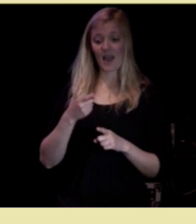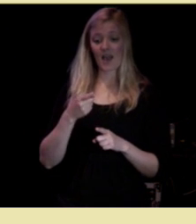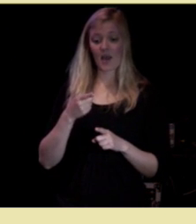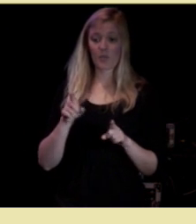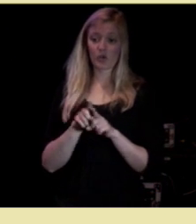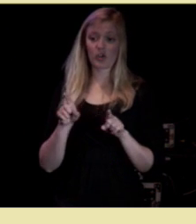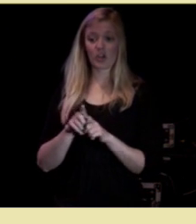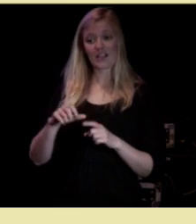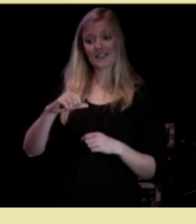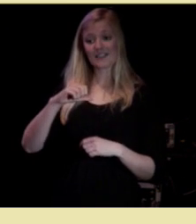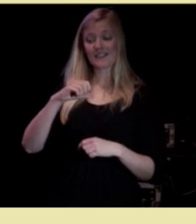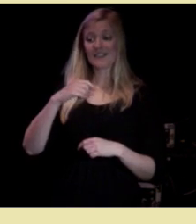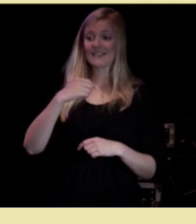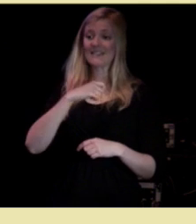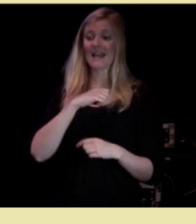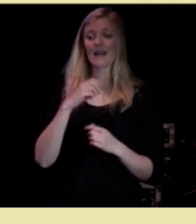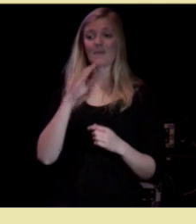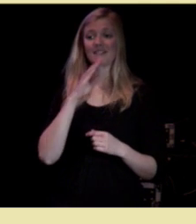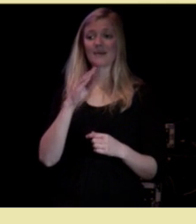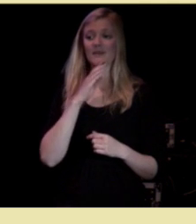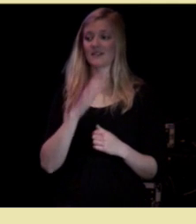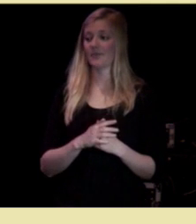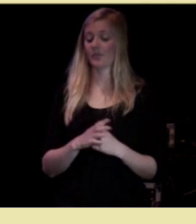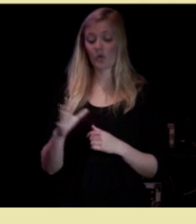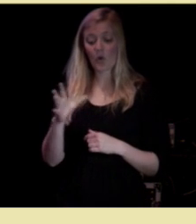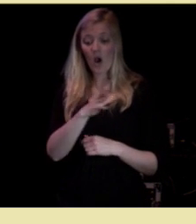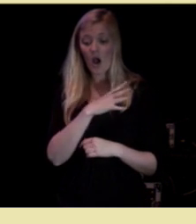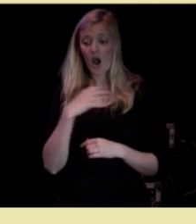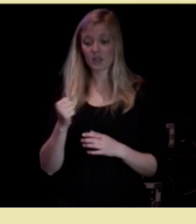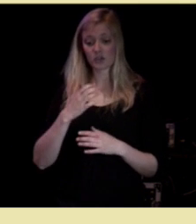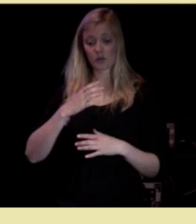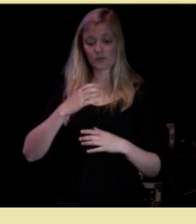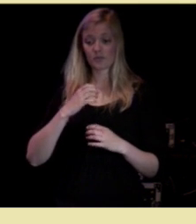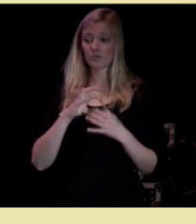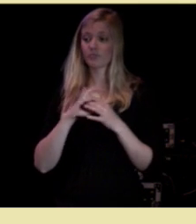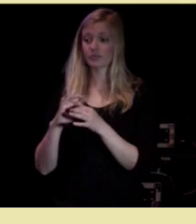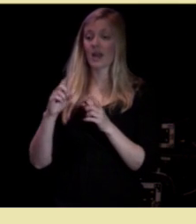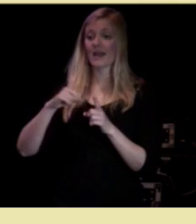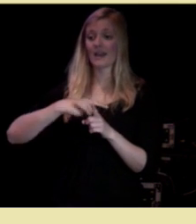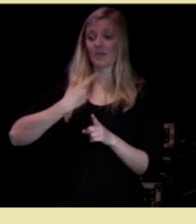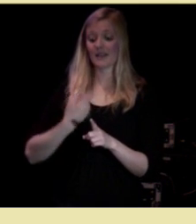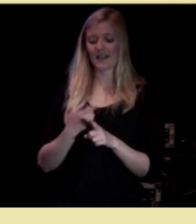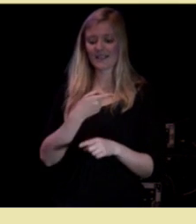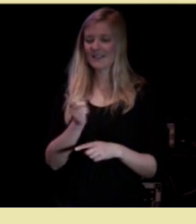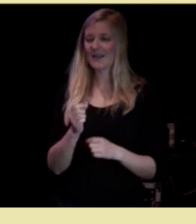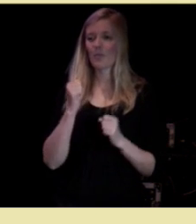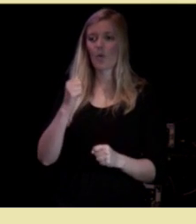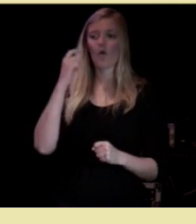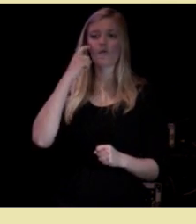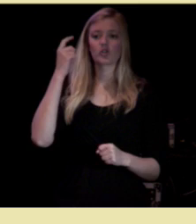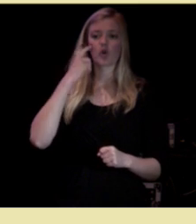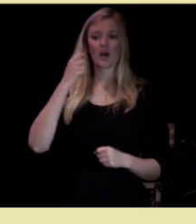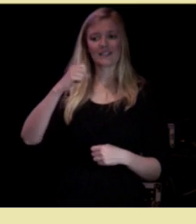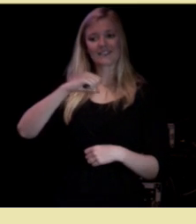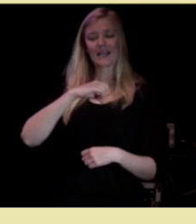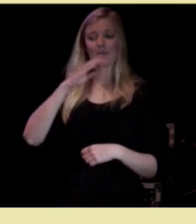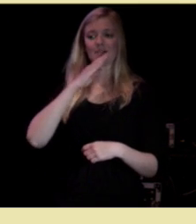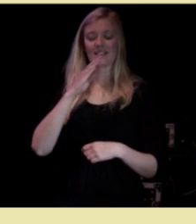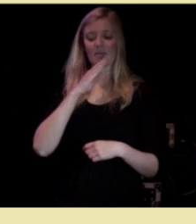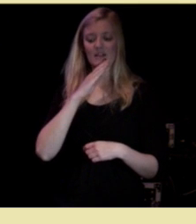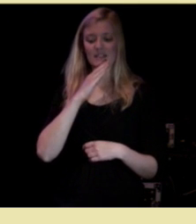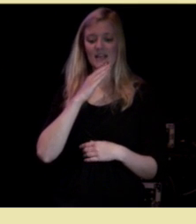selvbestemmelsen. Og at alle som skal drive med rehabilitering trenger å forstå selvbestemmelse som